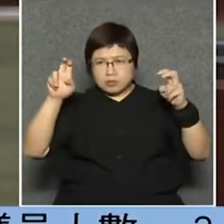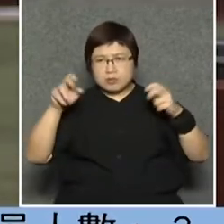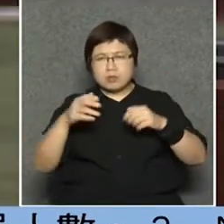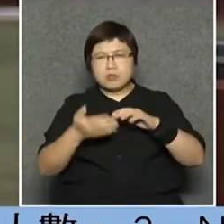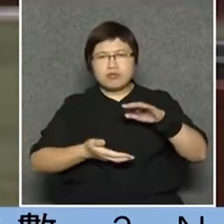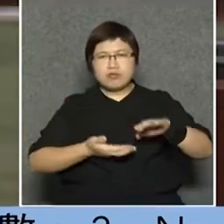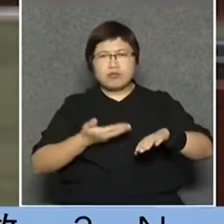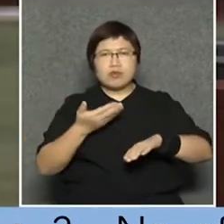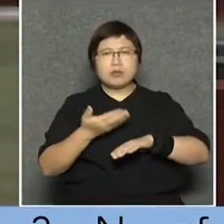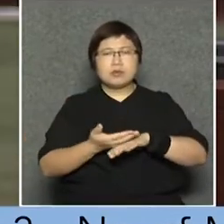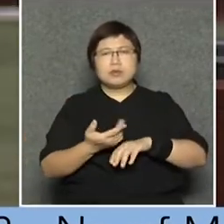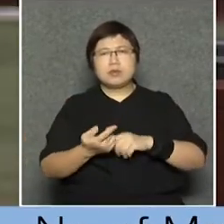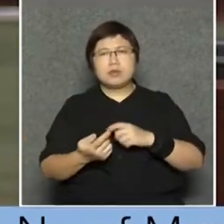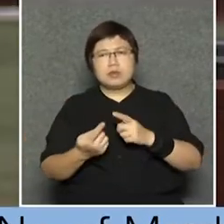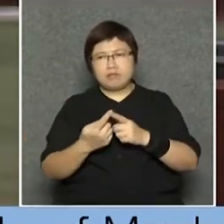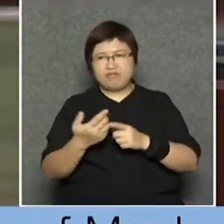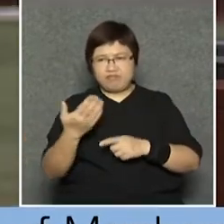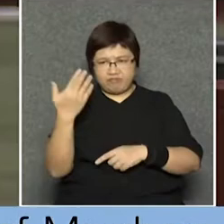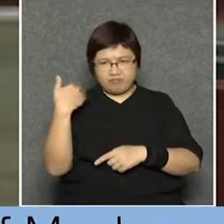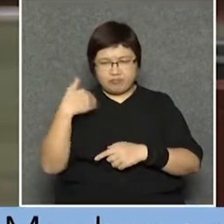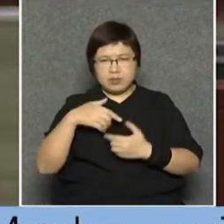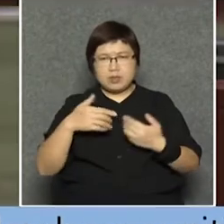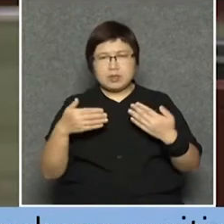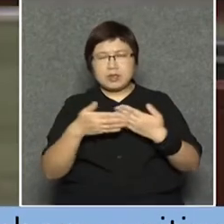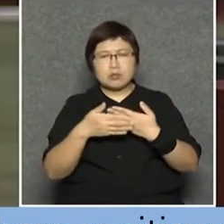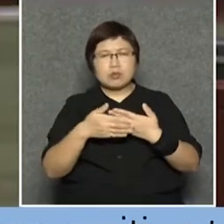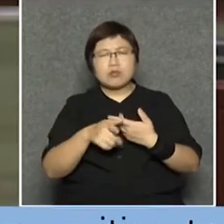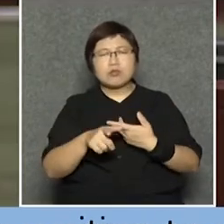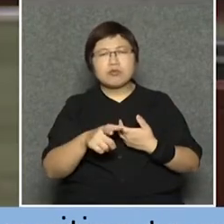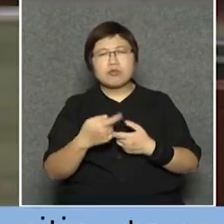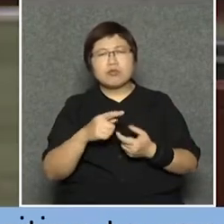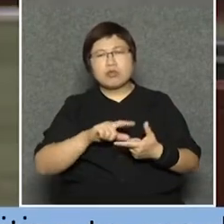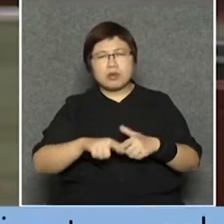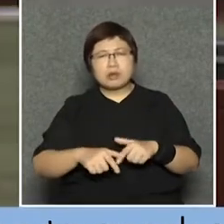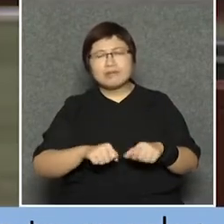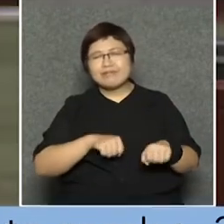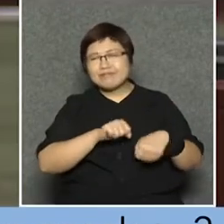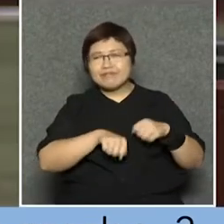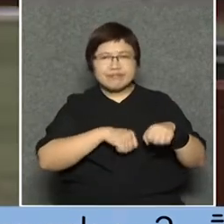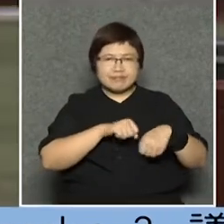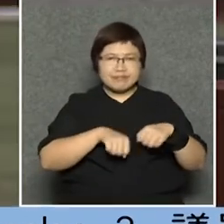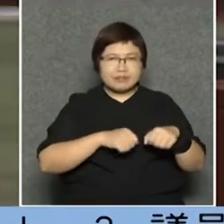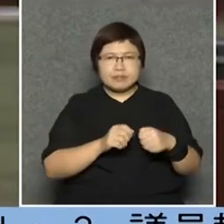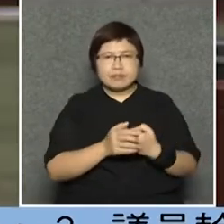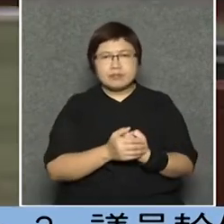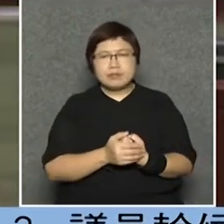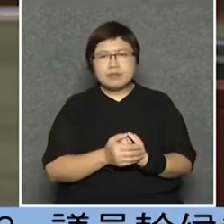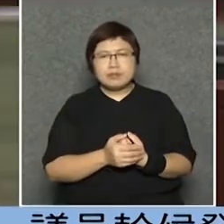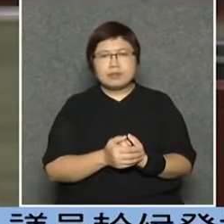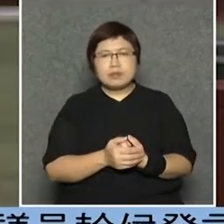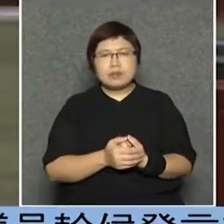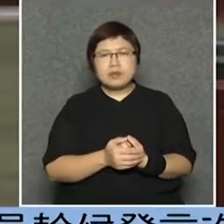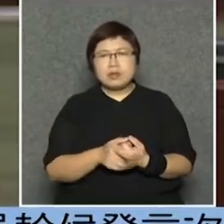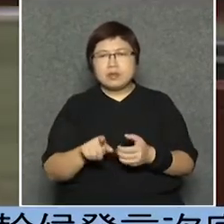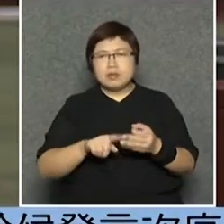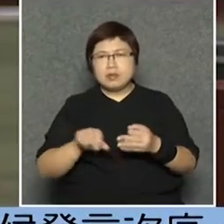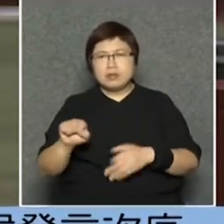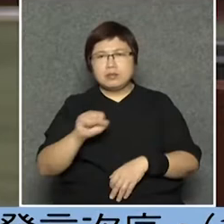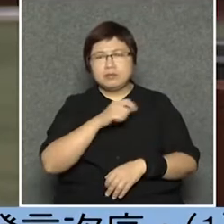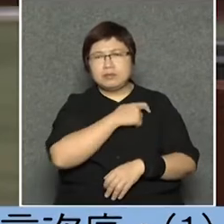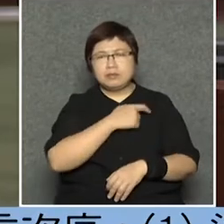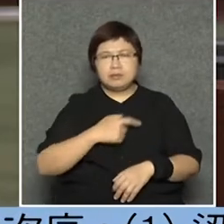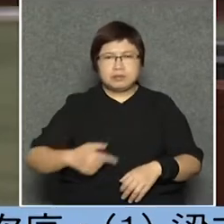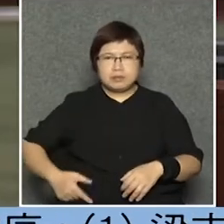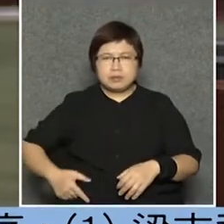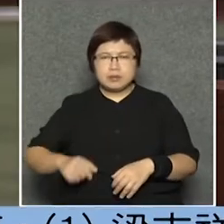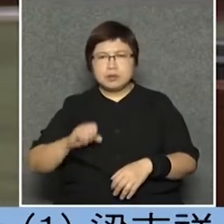人以前嘅交通方法。咁邵家輝議員